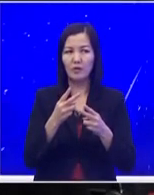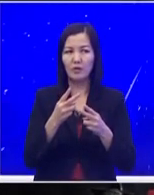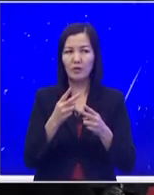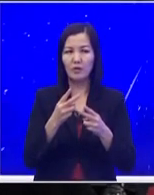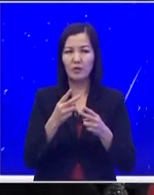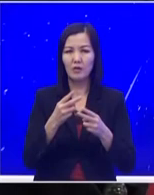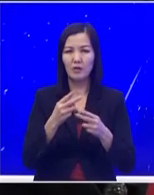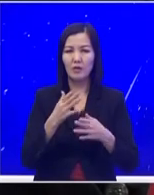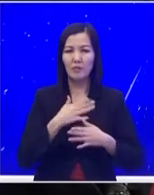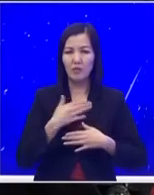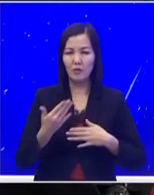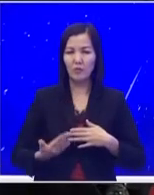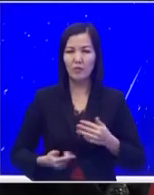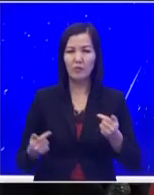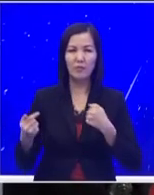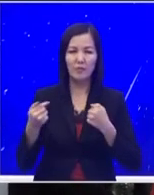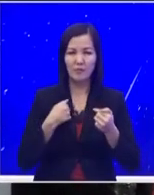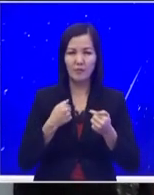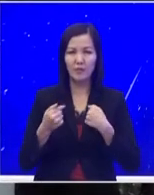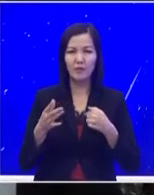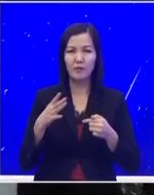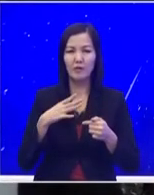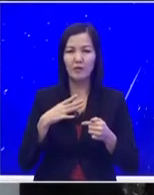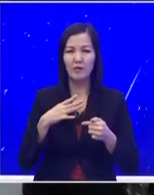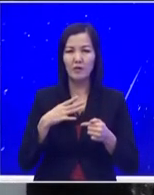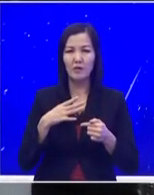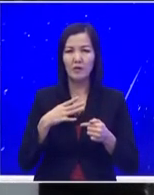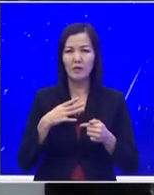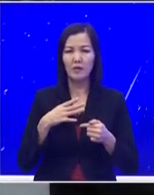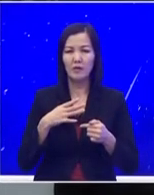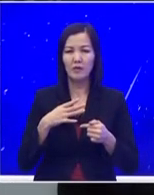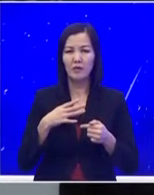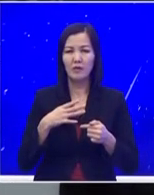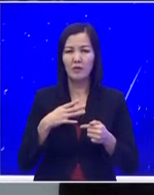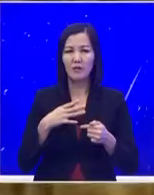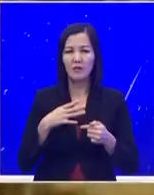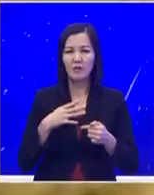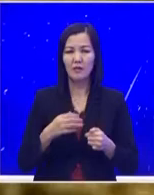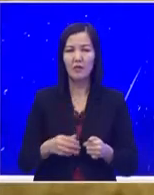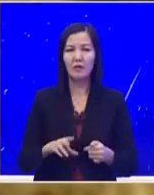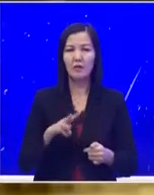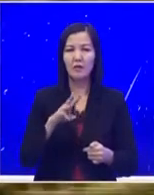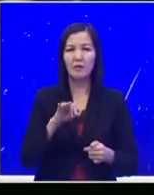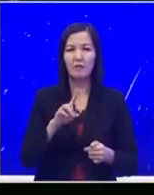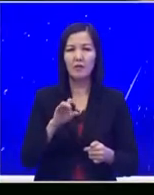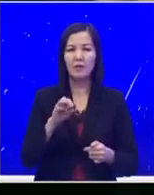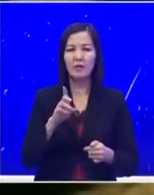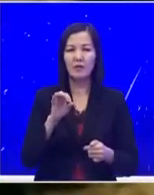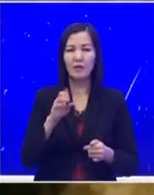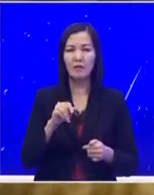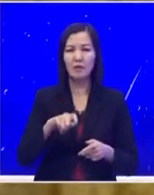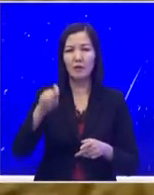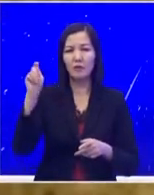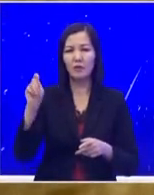қиналып өтті, сол жігітті ойлап. Қай жерде жүрсем де, қай жақта болсам да сол жігітті ойлап. Мырзабек Базарбекұлы, майдангер